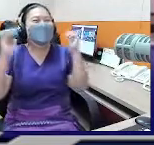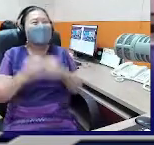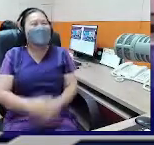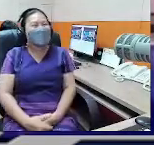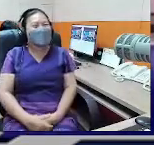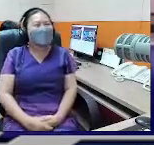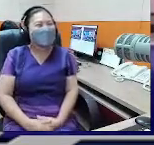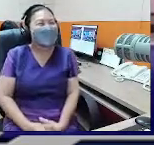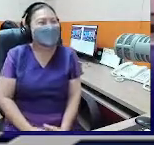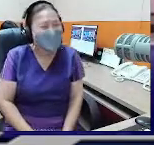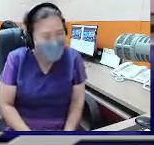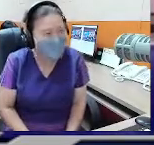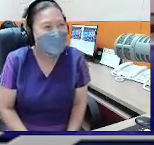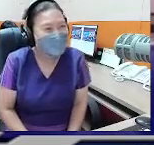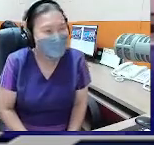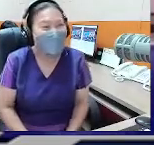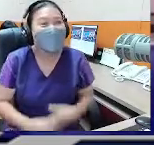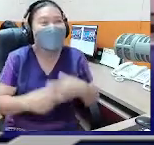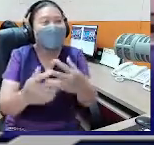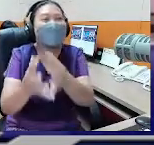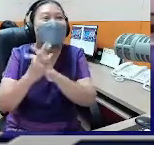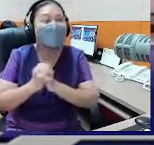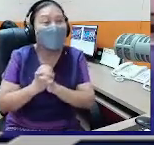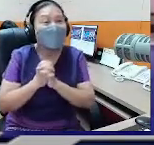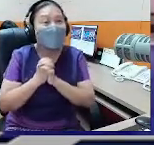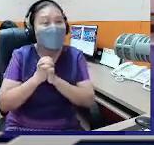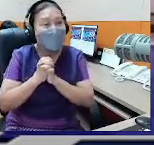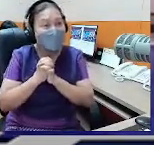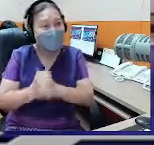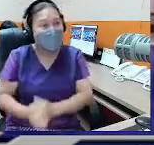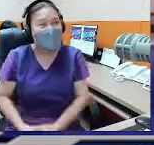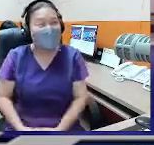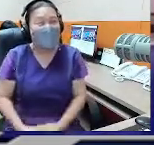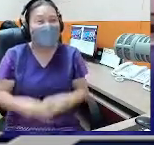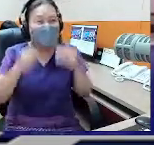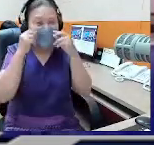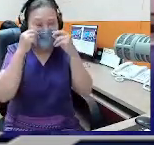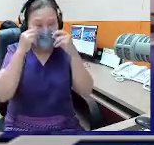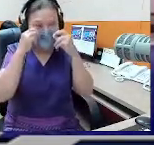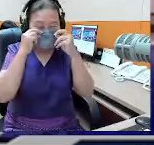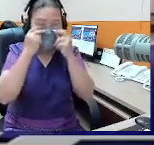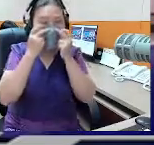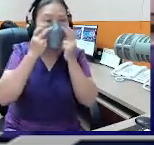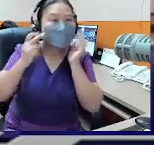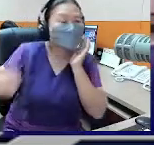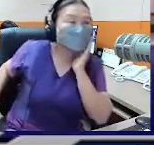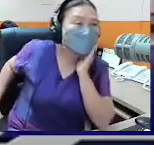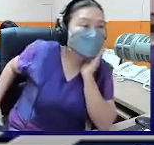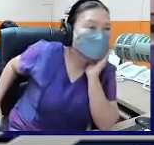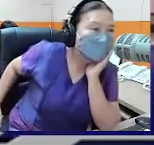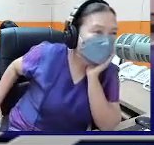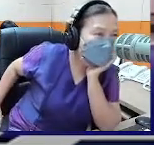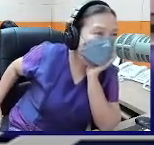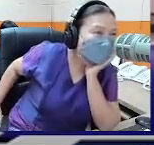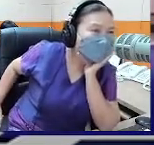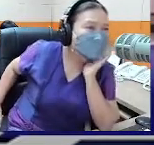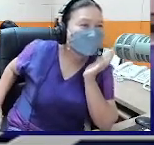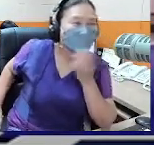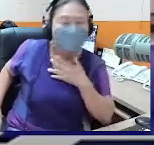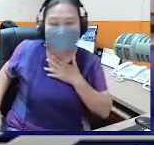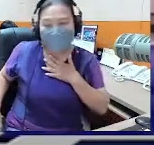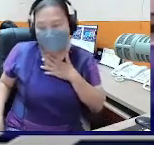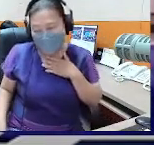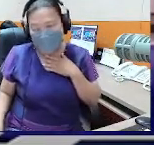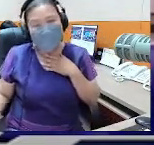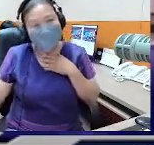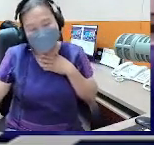ที่นี่ เลยค่ะค่ะนะคะร้านกาแฟของอาจารย์เปิดบริการยังไงอาจารย ์ค่ะเปิดบริการทุกวันจันทร์ถึงศุกร์นะคะเวลา 9:00 น. ถึ